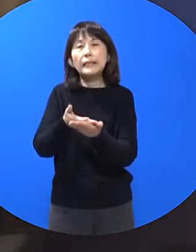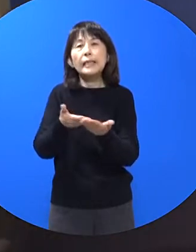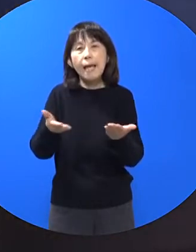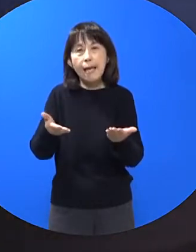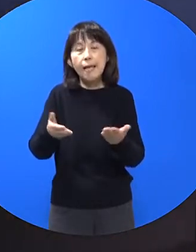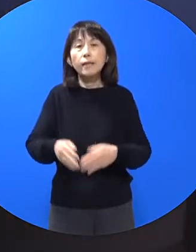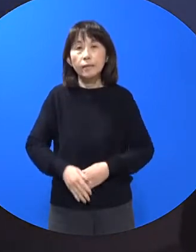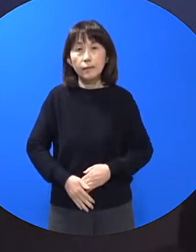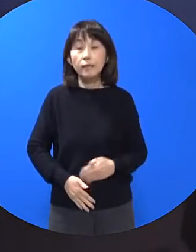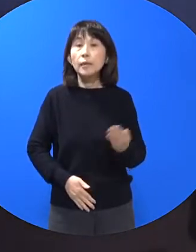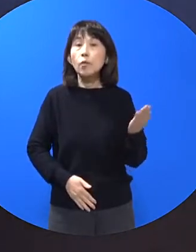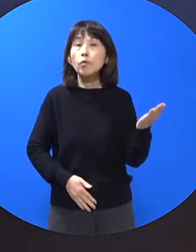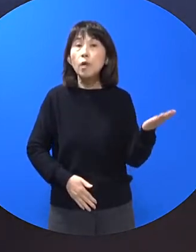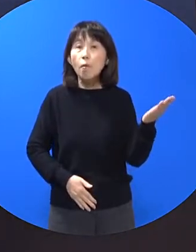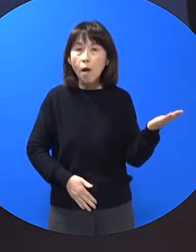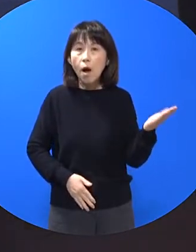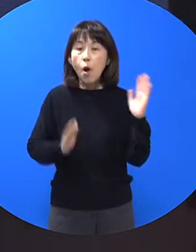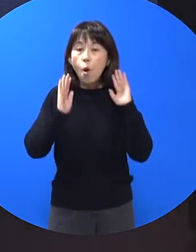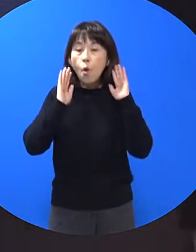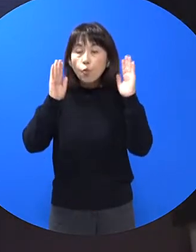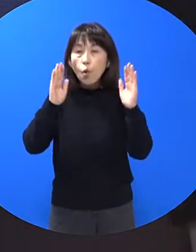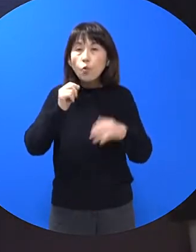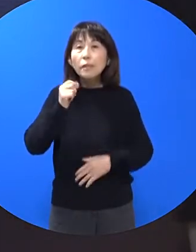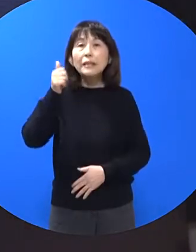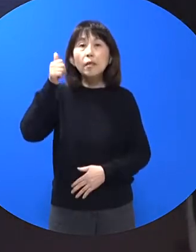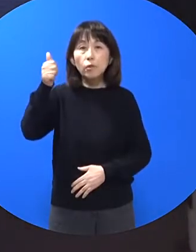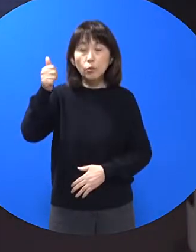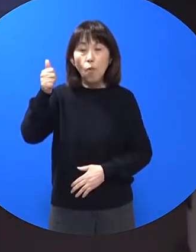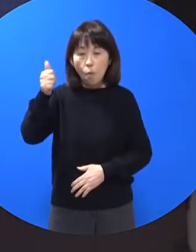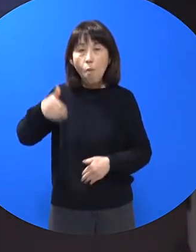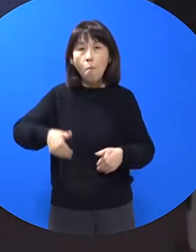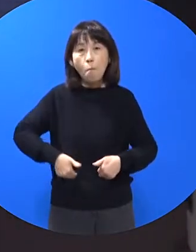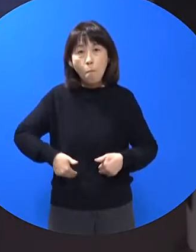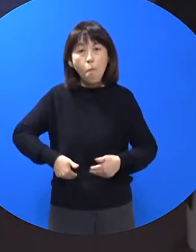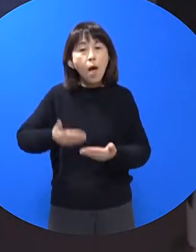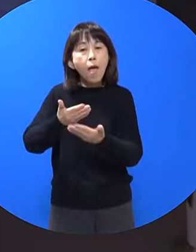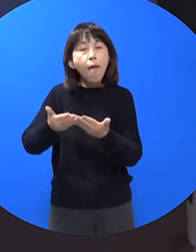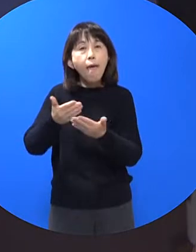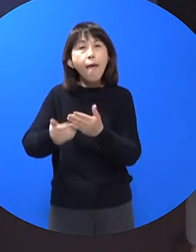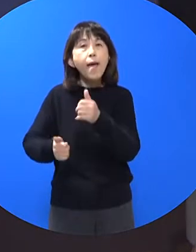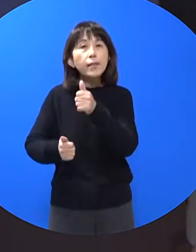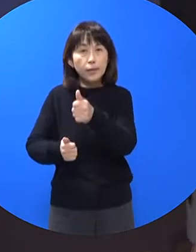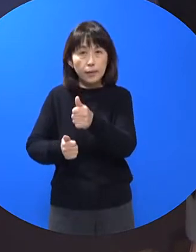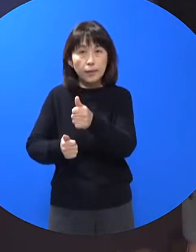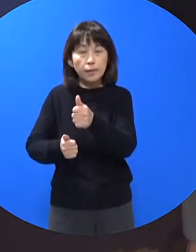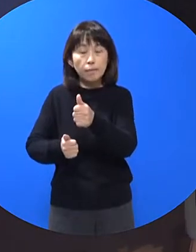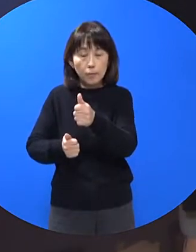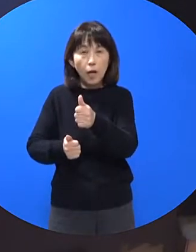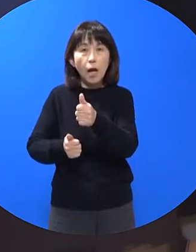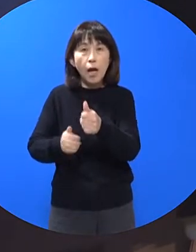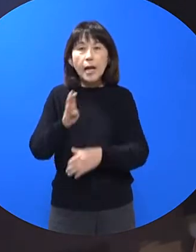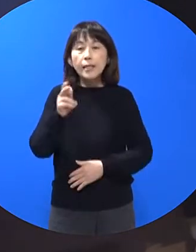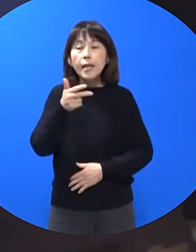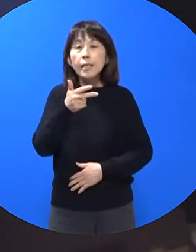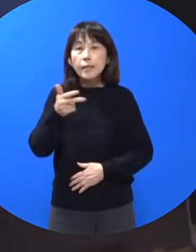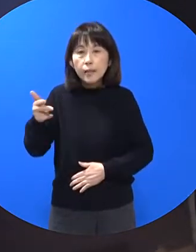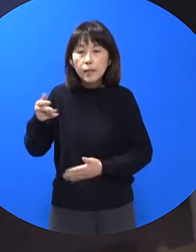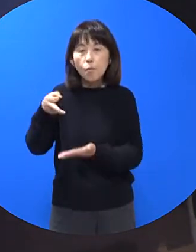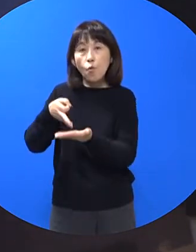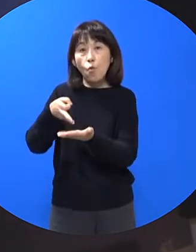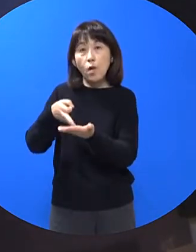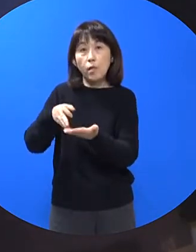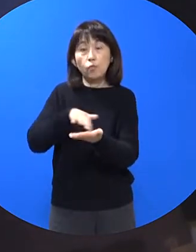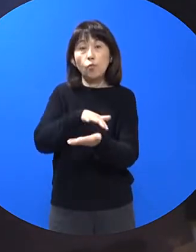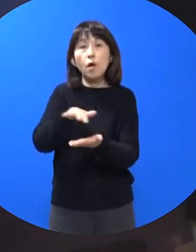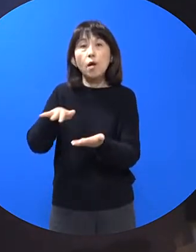第2章では豊臣秀吉のお抱え絵師した加納光信とその弟子たちが描いた源氏物語絵の中でも